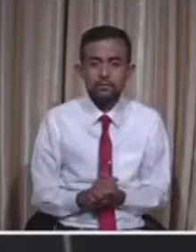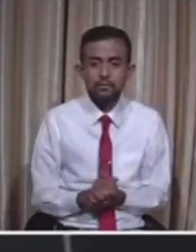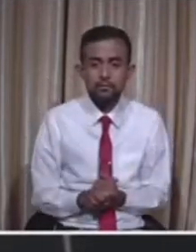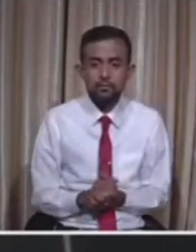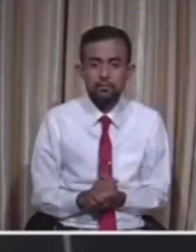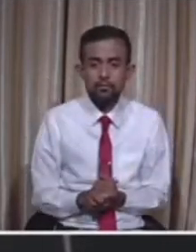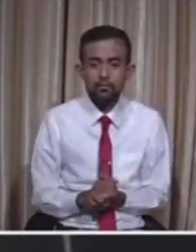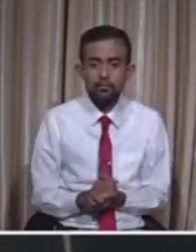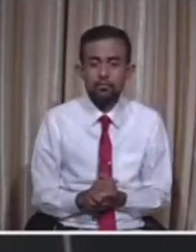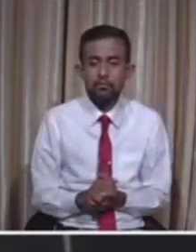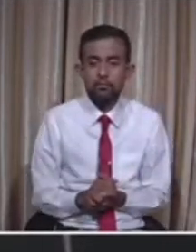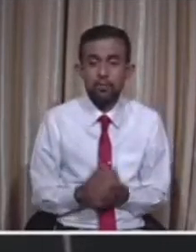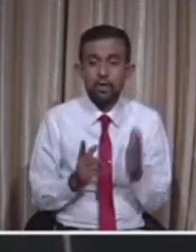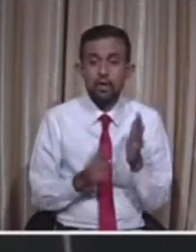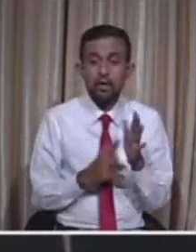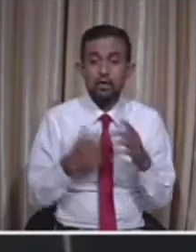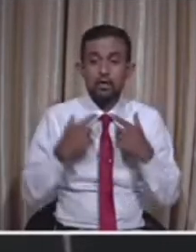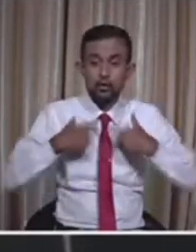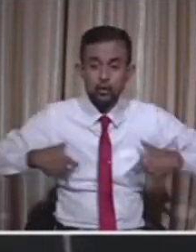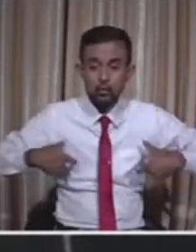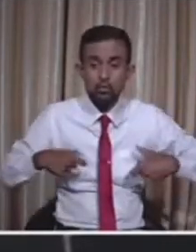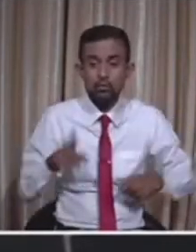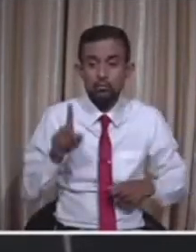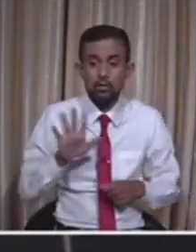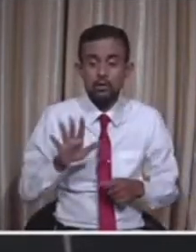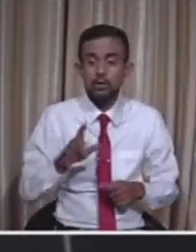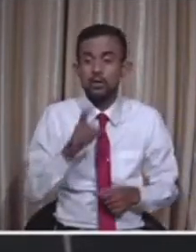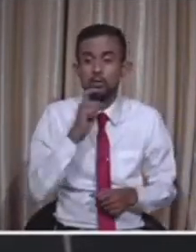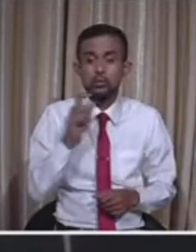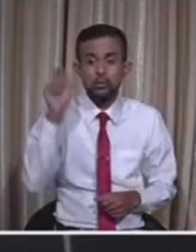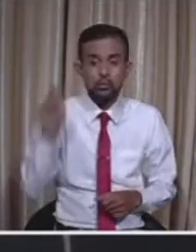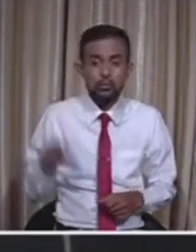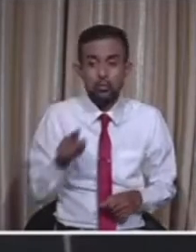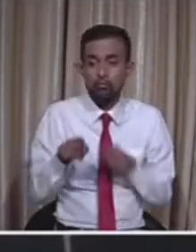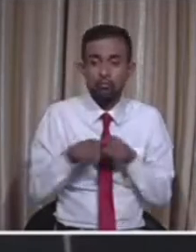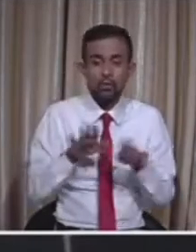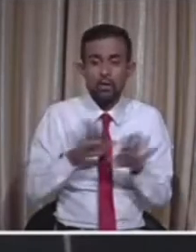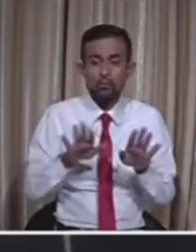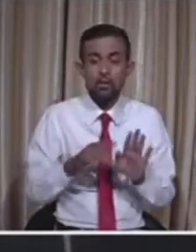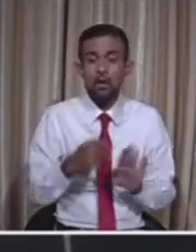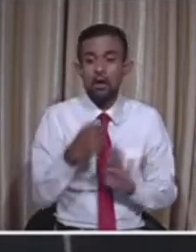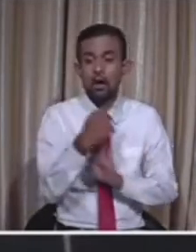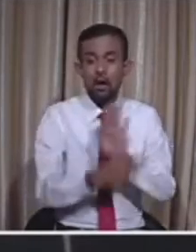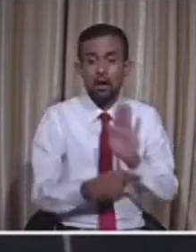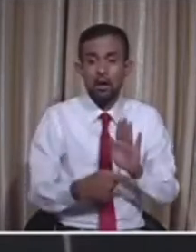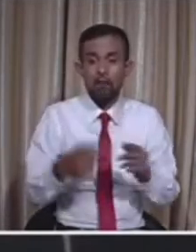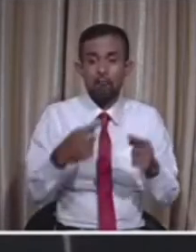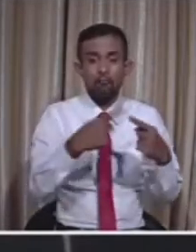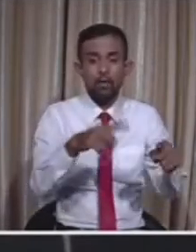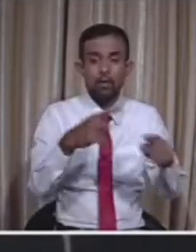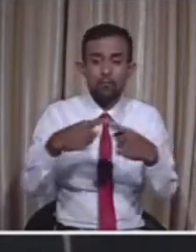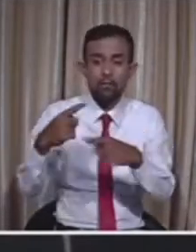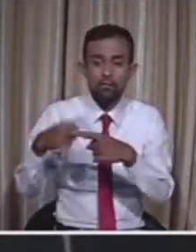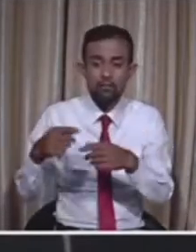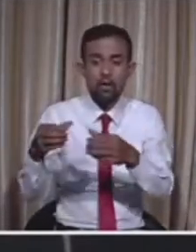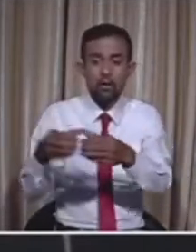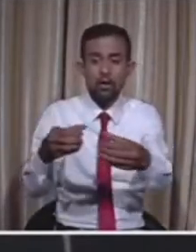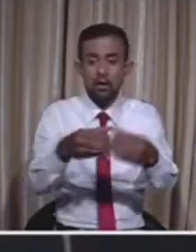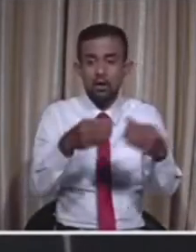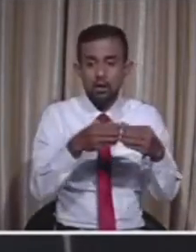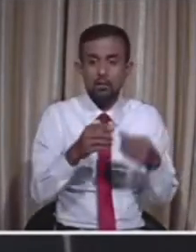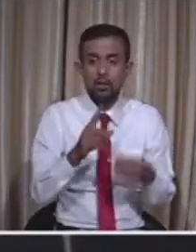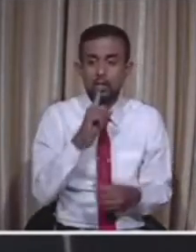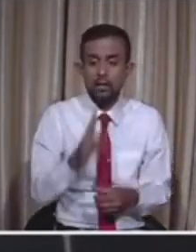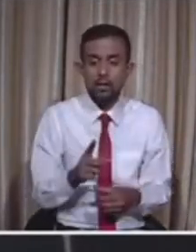ඒ නිසා නීතිඥෝ විතරක් නෙවෙයි විනිසුරවරු විතරක් නෙවෙයි මේ රටේ විවිධ පාර්ශවයන් මෙන්න මේ